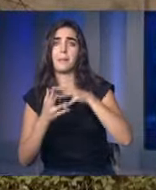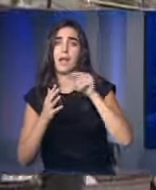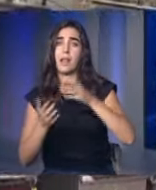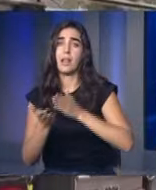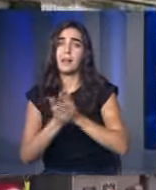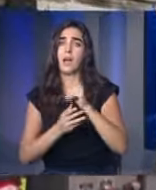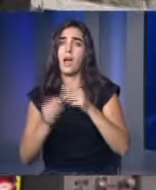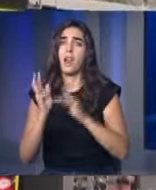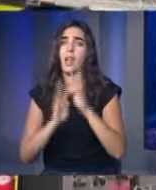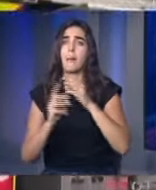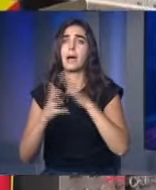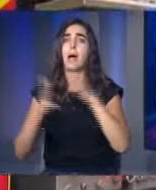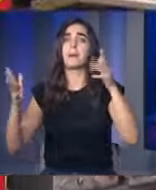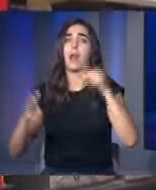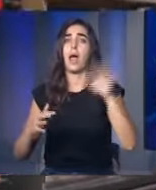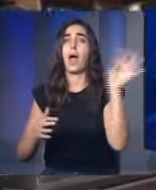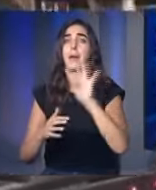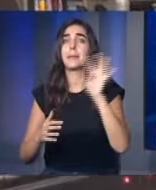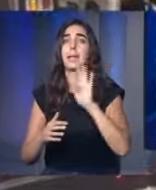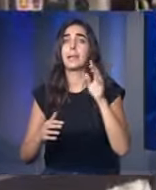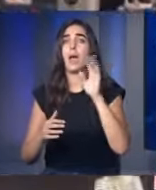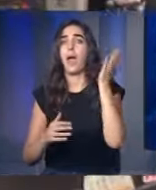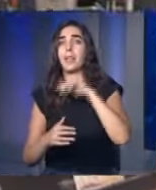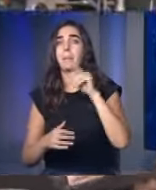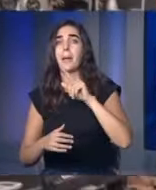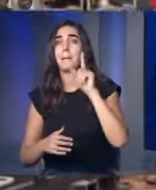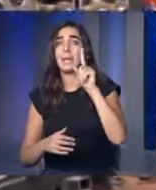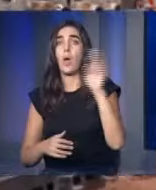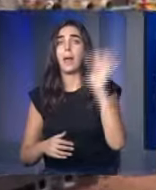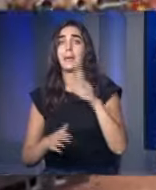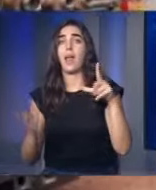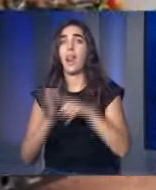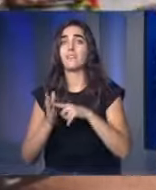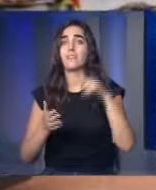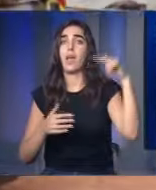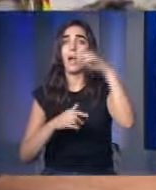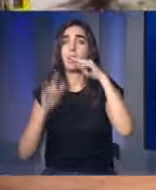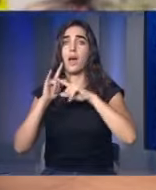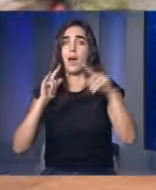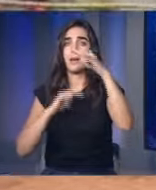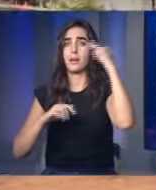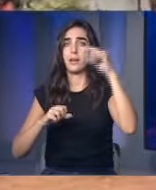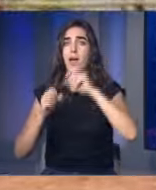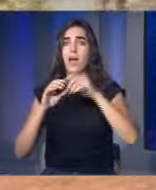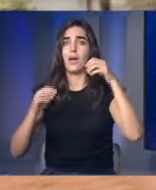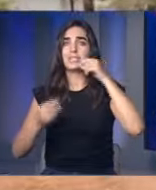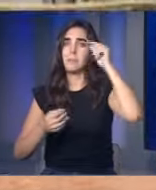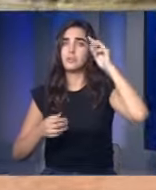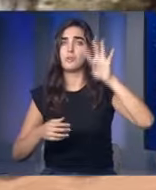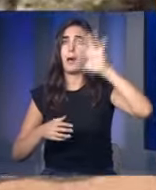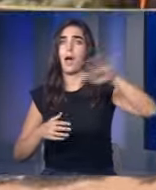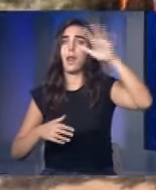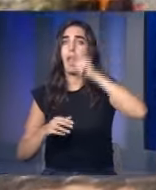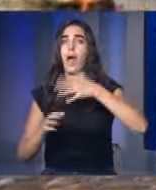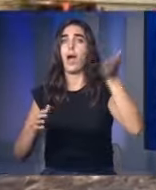بالتالي الأكبر هذا العام بالتهامها حتى اللحظة أكثر من 140 ألف هكتار شمال الولاية،